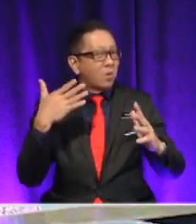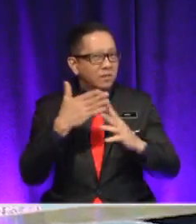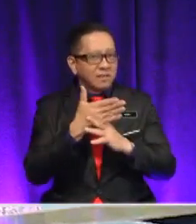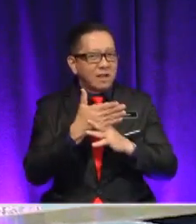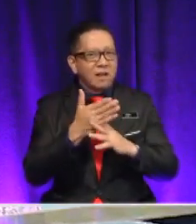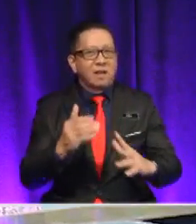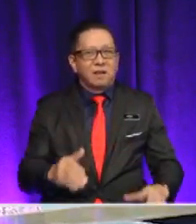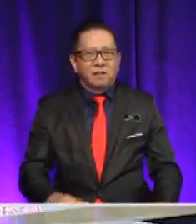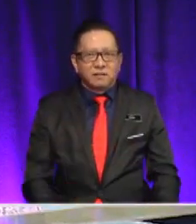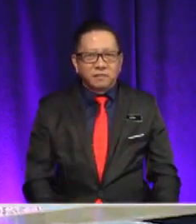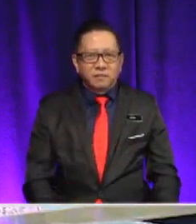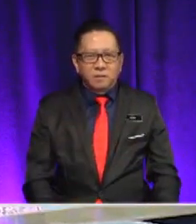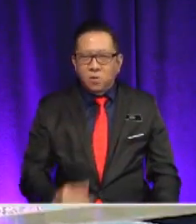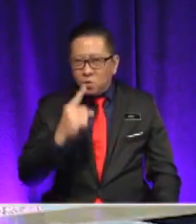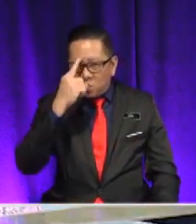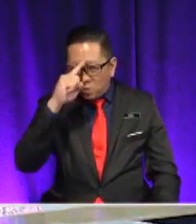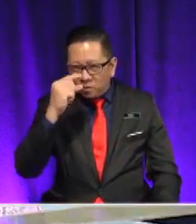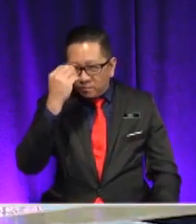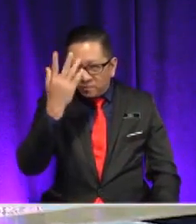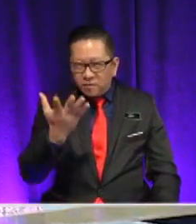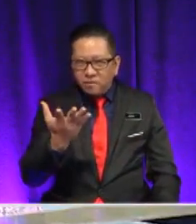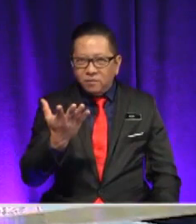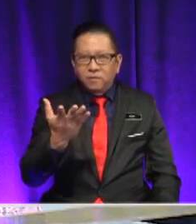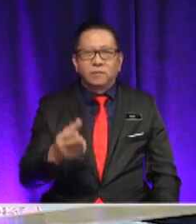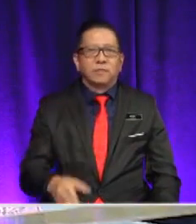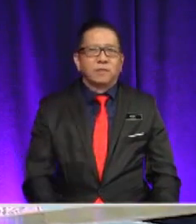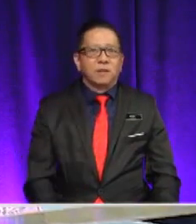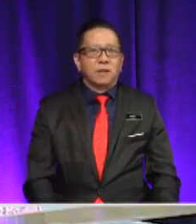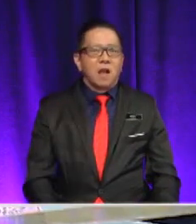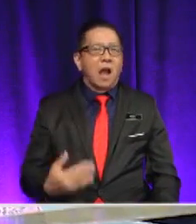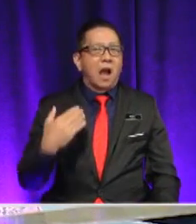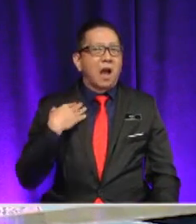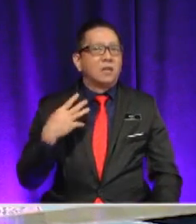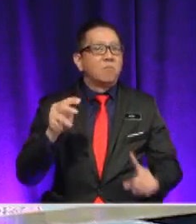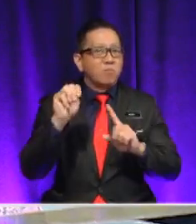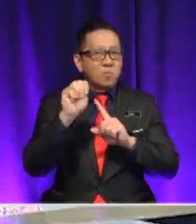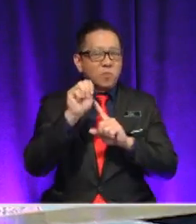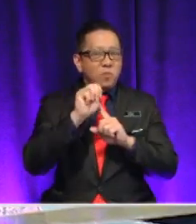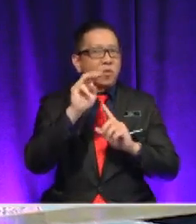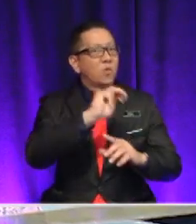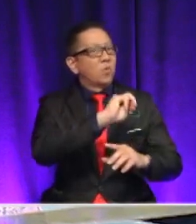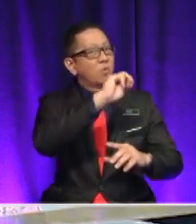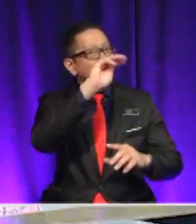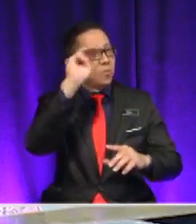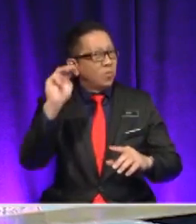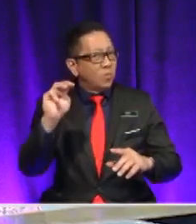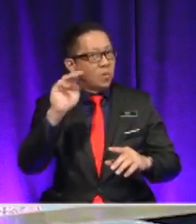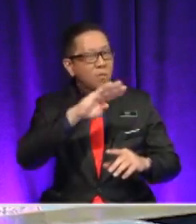Oke untuk pengetahuan Abah Ivan kita menggunakan motif Bukit ataupun gunung situ